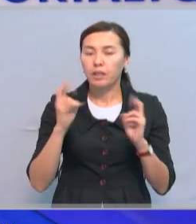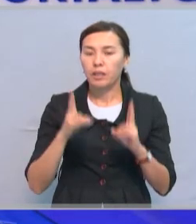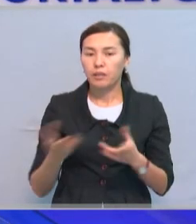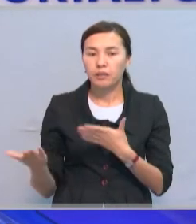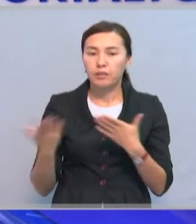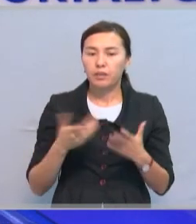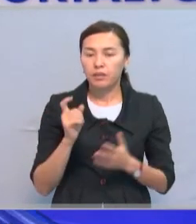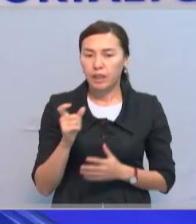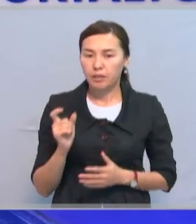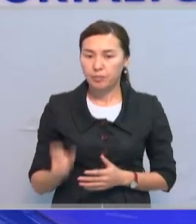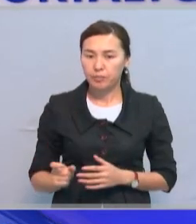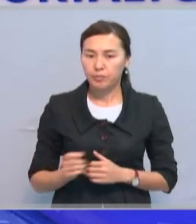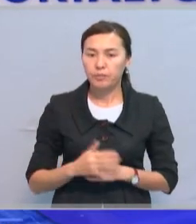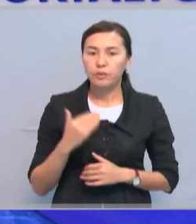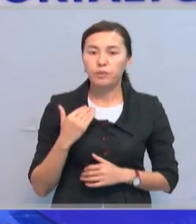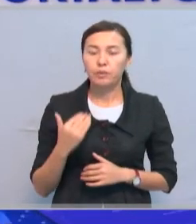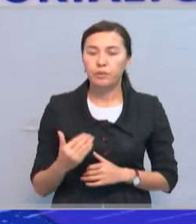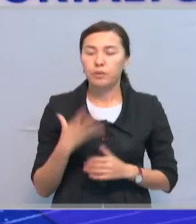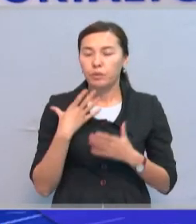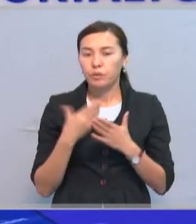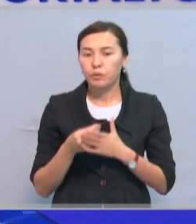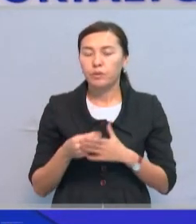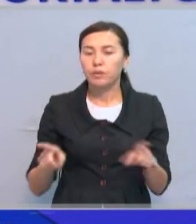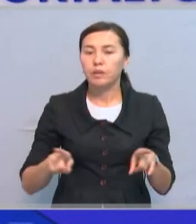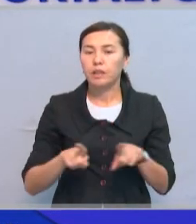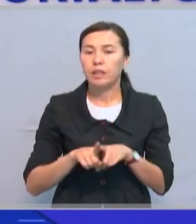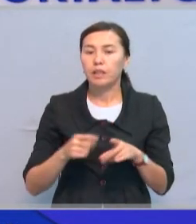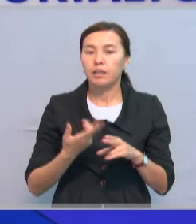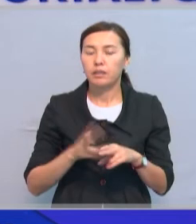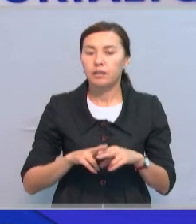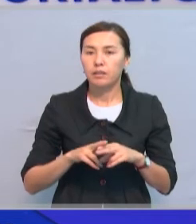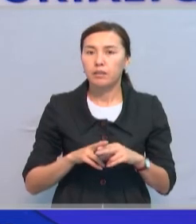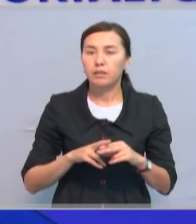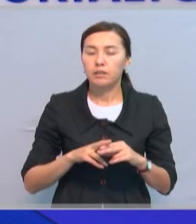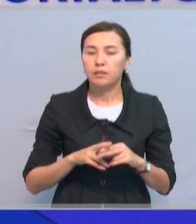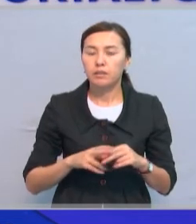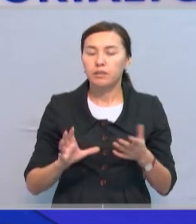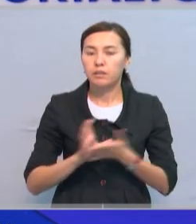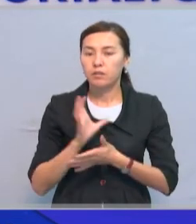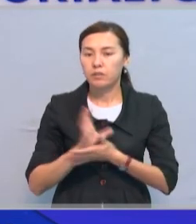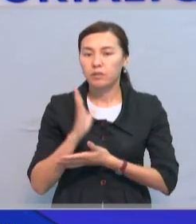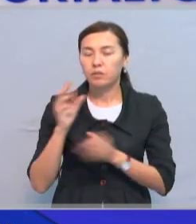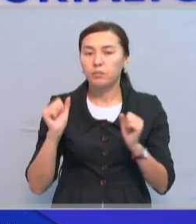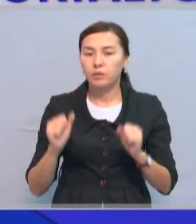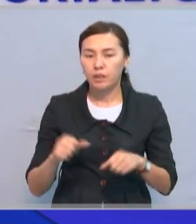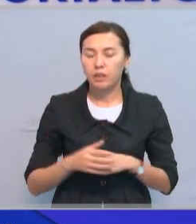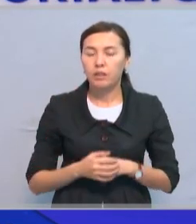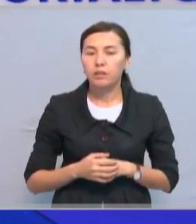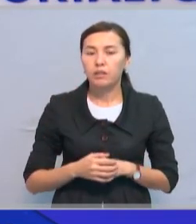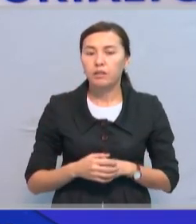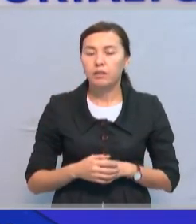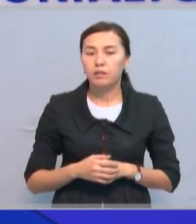сырттан шақырылған мамандар, яғни олар өздеріңіз іспеттес осы журналистер болуы мүмкін, бұқаралық ақпарат